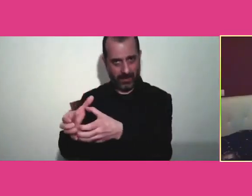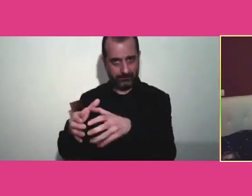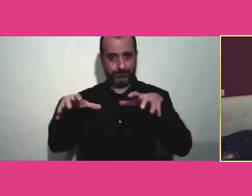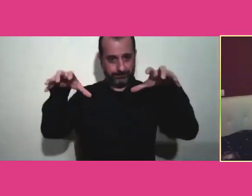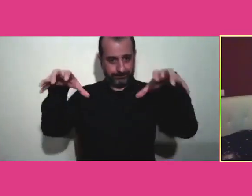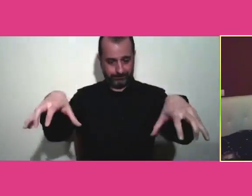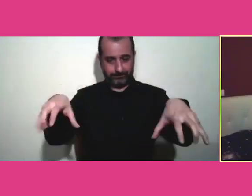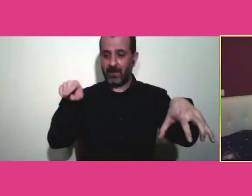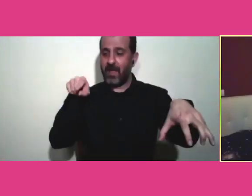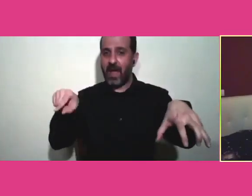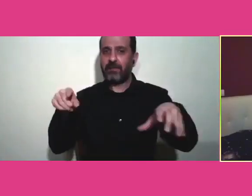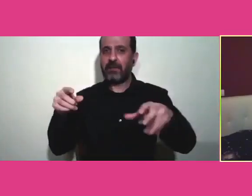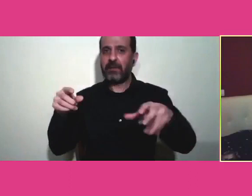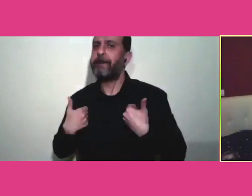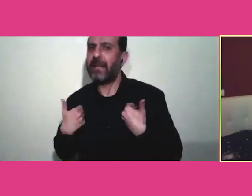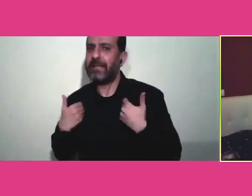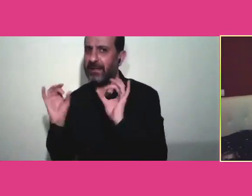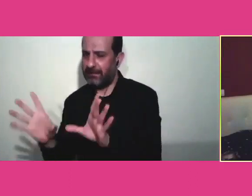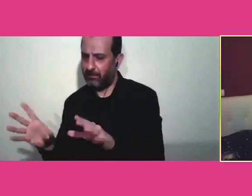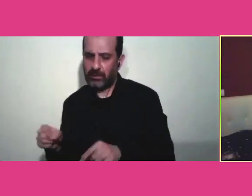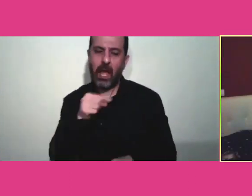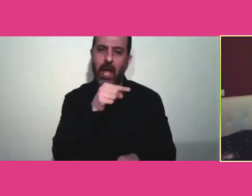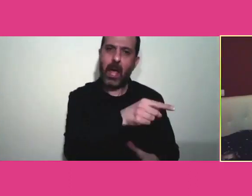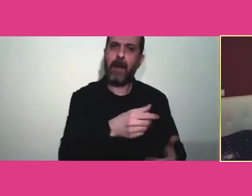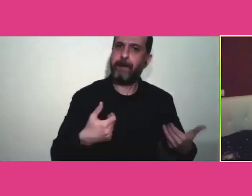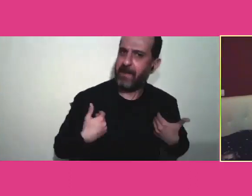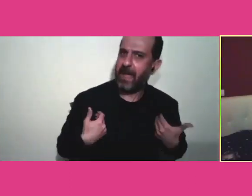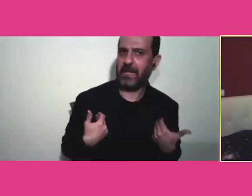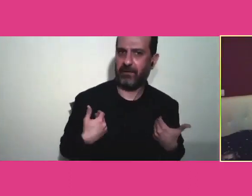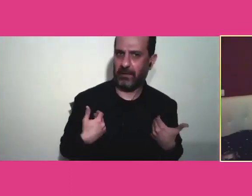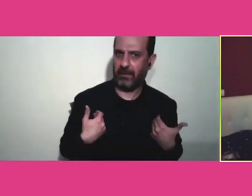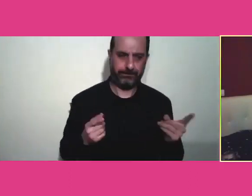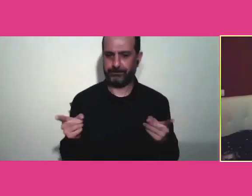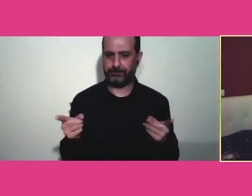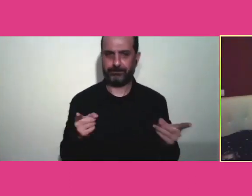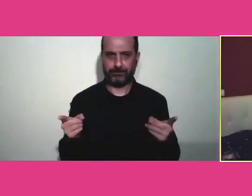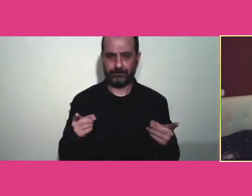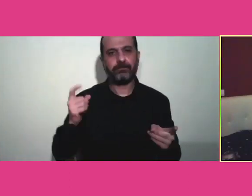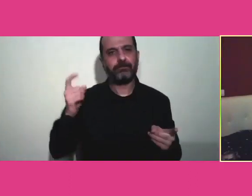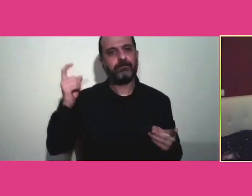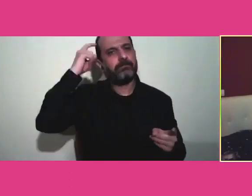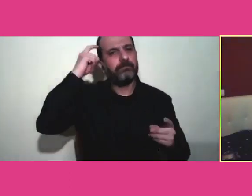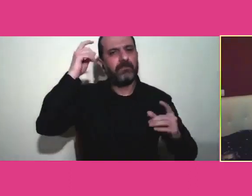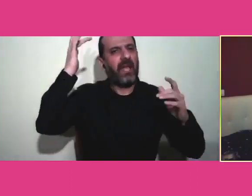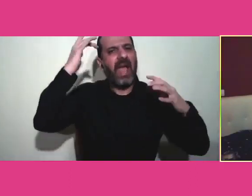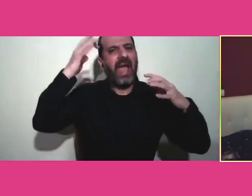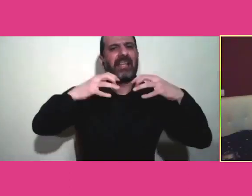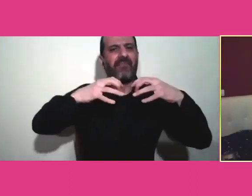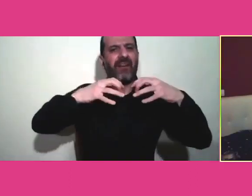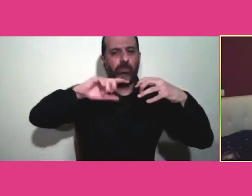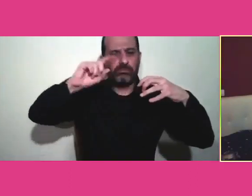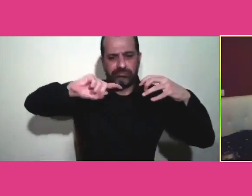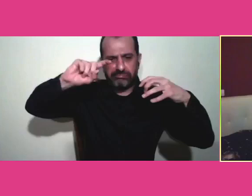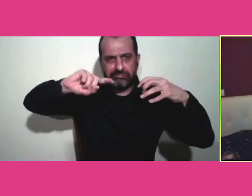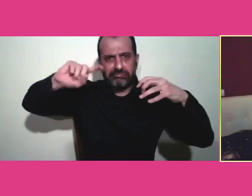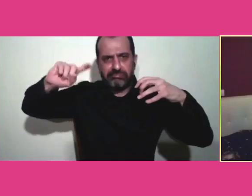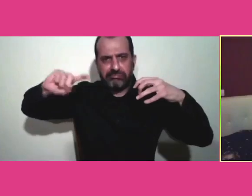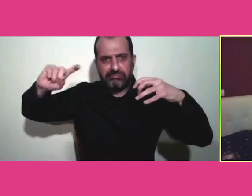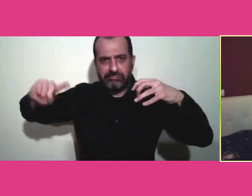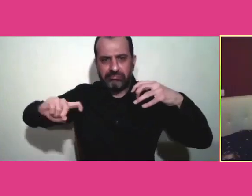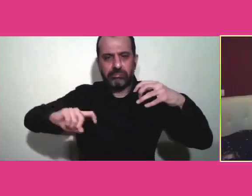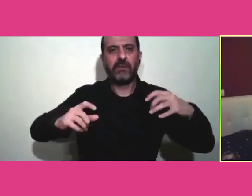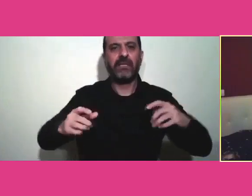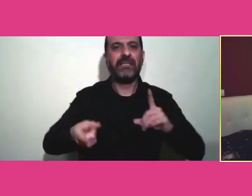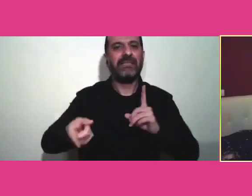παιχνίδι. Μέτρησαν λοιπόν με την ηλεκτροκεφαλογραφία τα εγκεφαλικά κύματα και τη μεταβλητότητα του